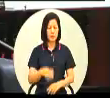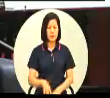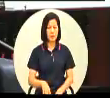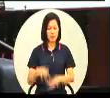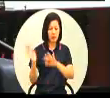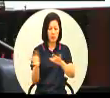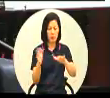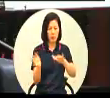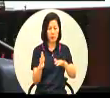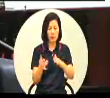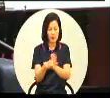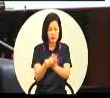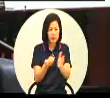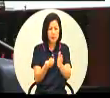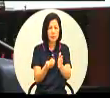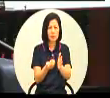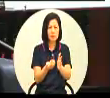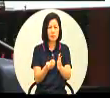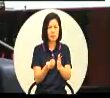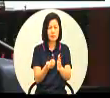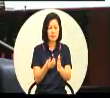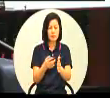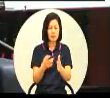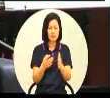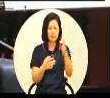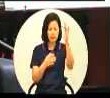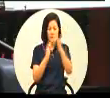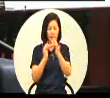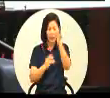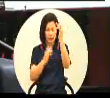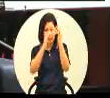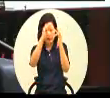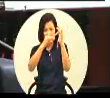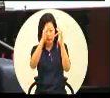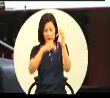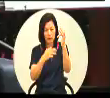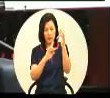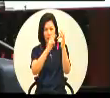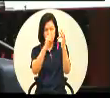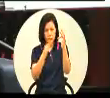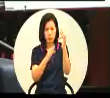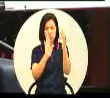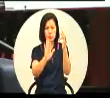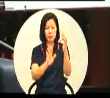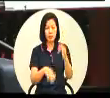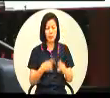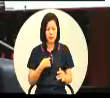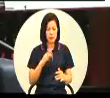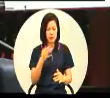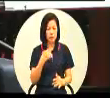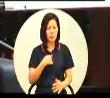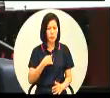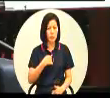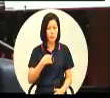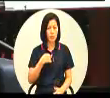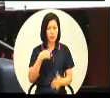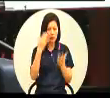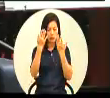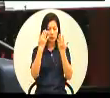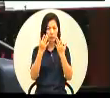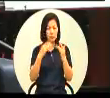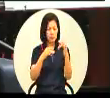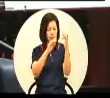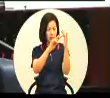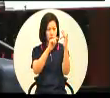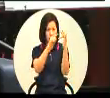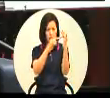灾来临之前好去修剪它的高度，这个都有可能，但是本席所了解这种的树木的